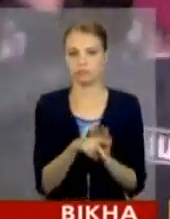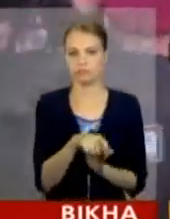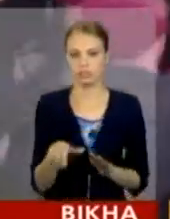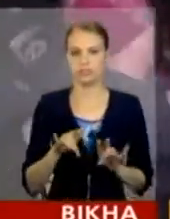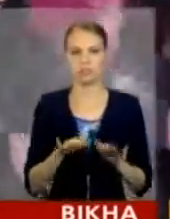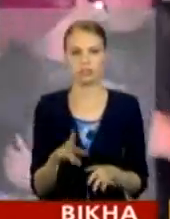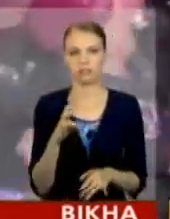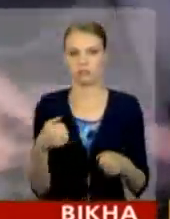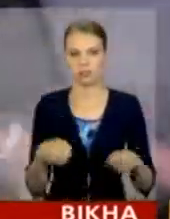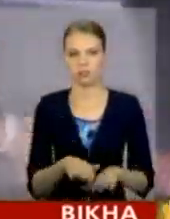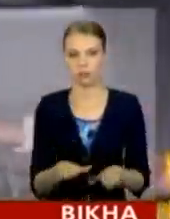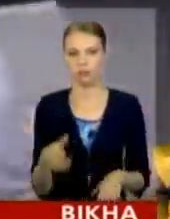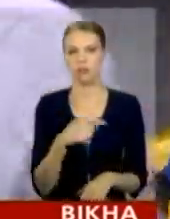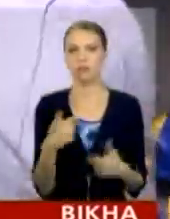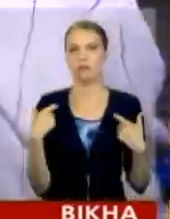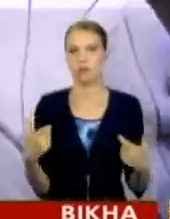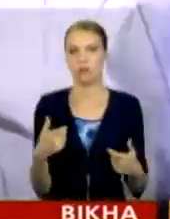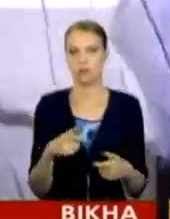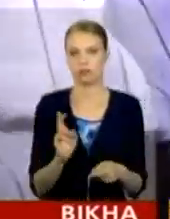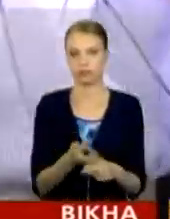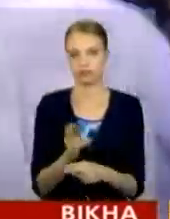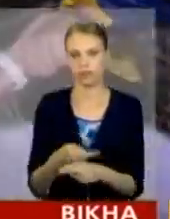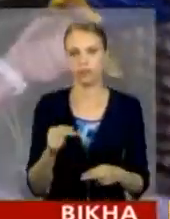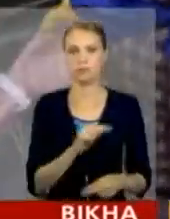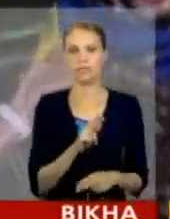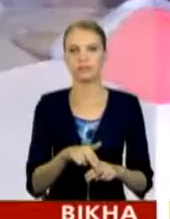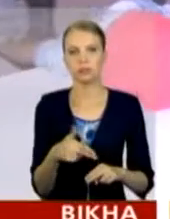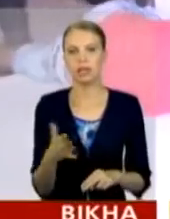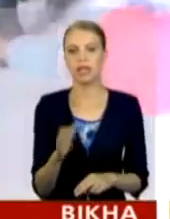діяли неправомірно, погони втратили працівники міліції,